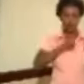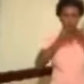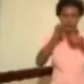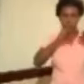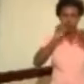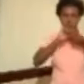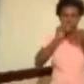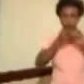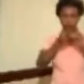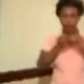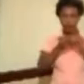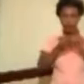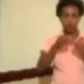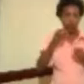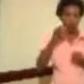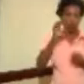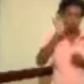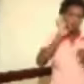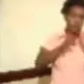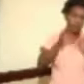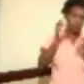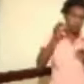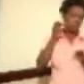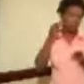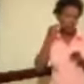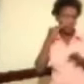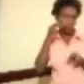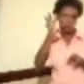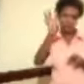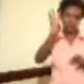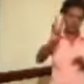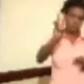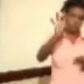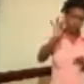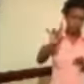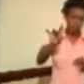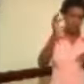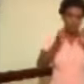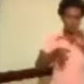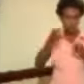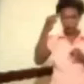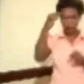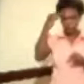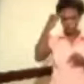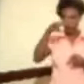mettez numéro candidat. Si c'est à une question que M. Martelly était bien répondre que